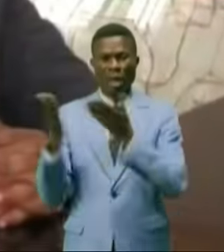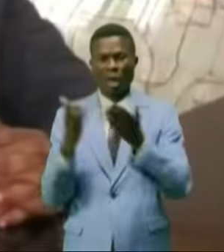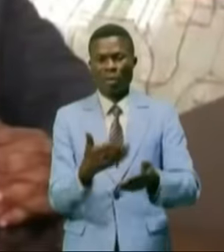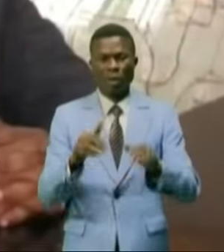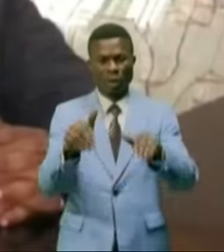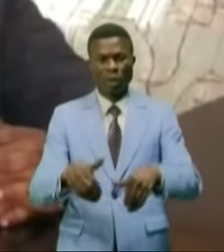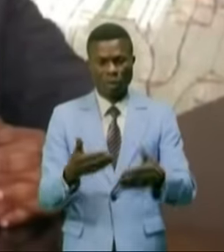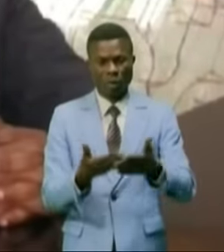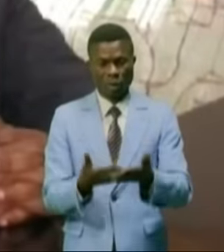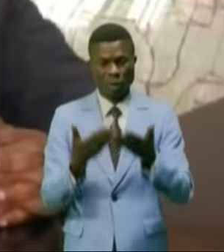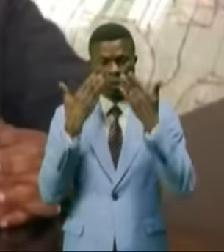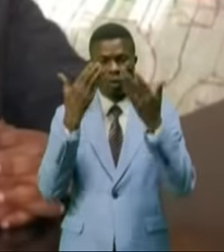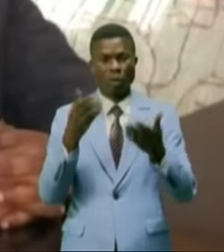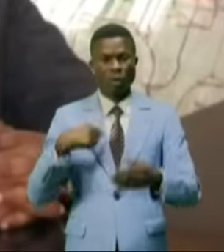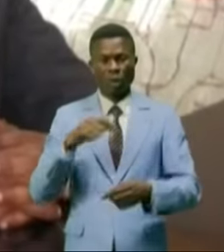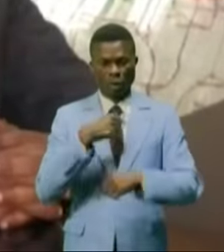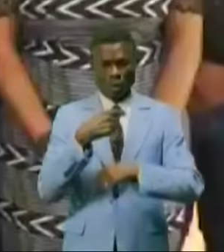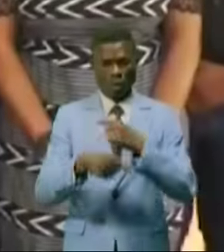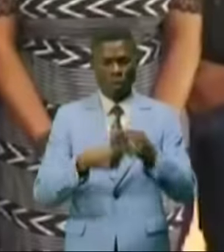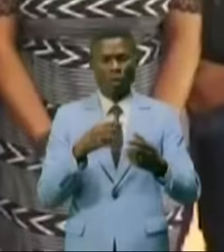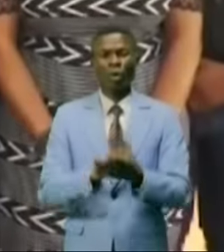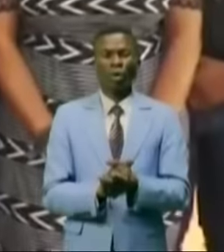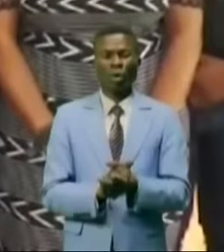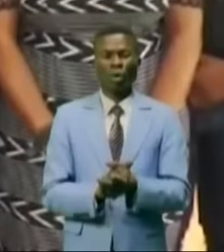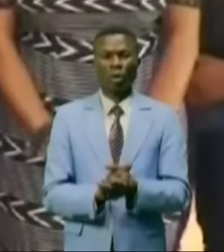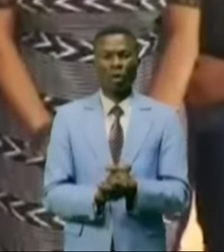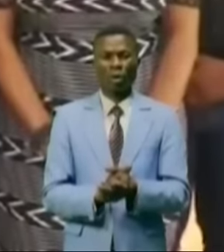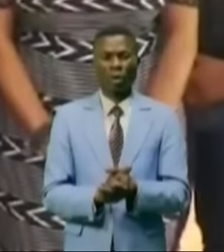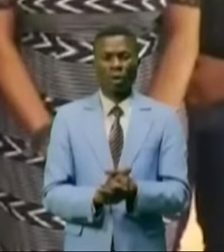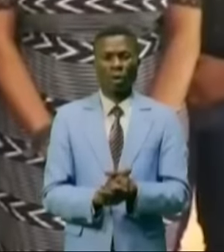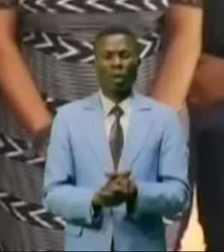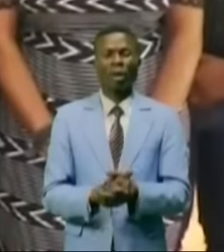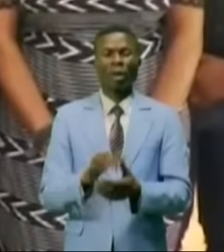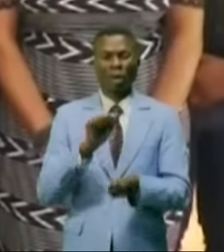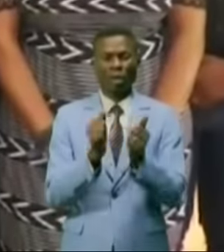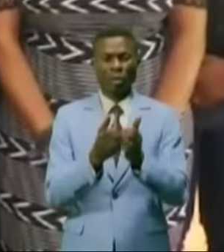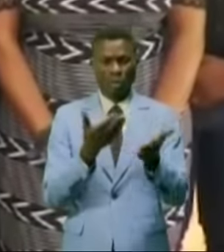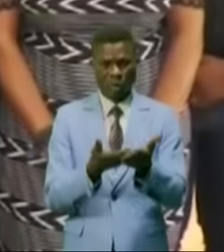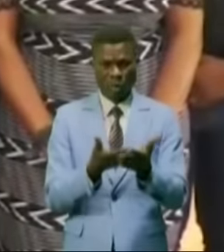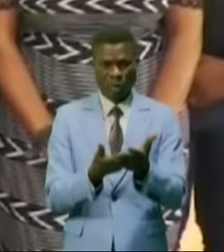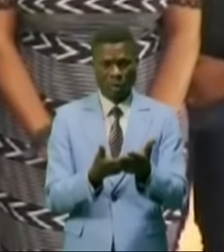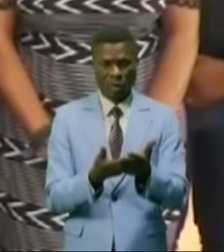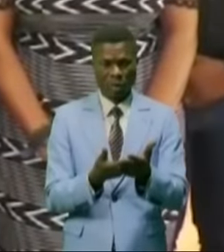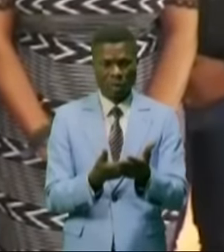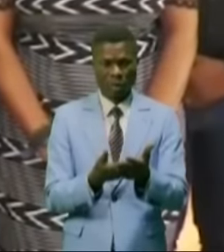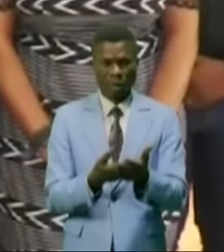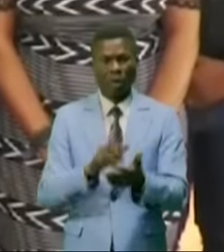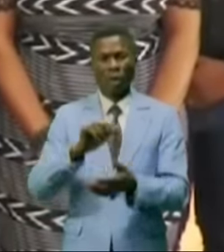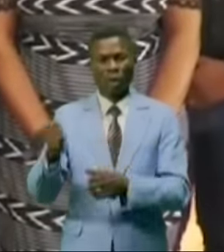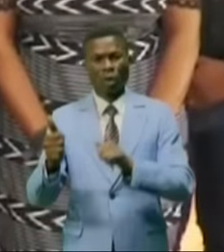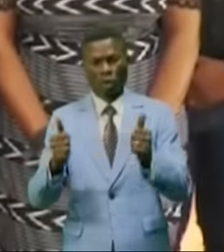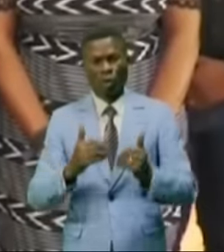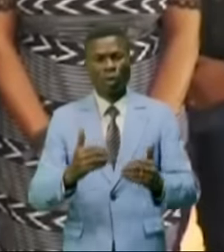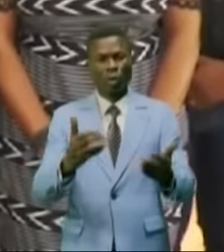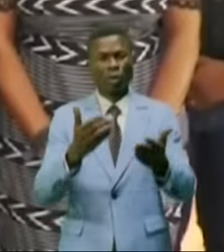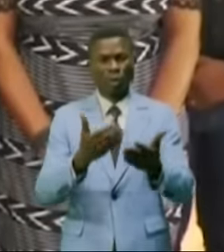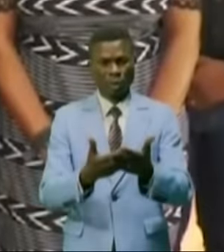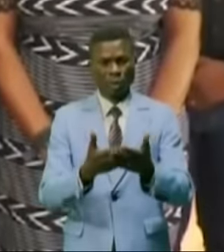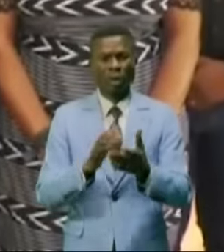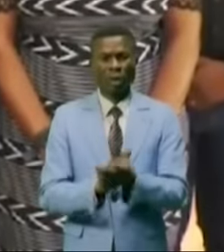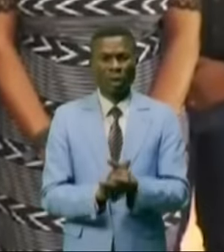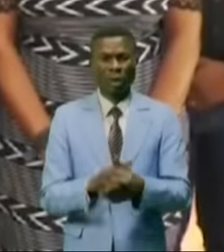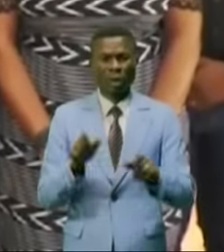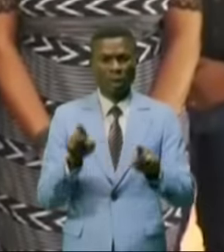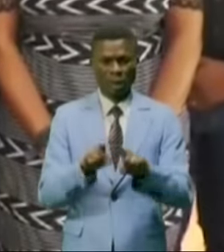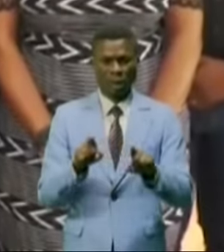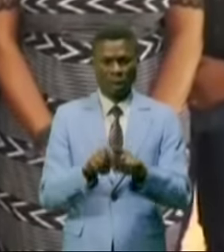Il y en a qui vont commencer éminemment, vu aussi que c'est la saison sèche, et puis il y a d'autres qui vont suivre, comme sur